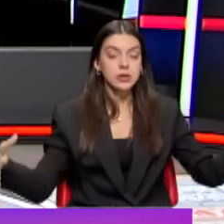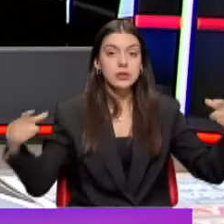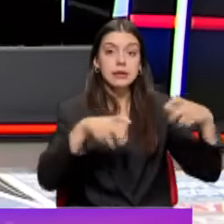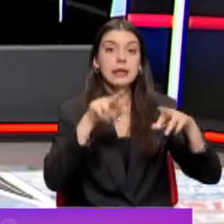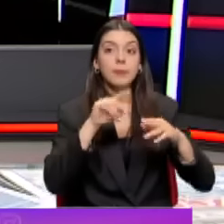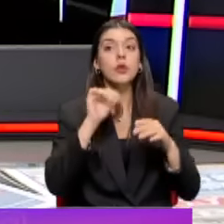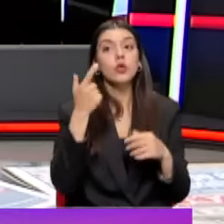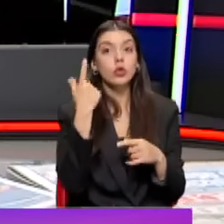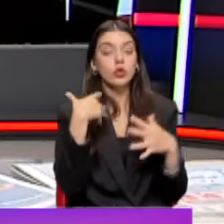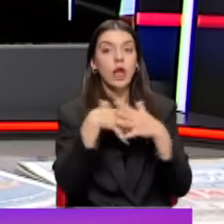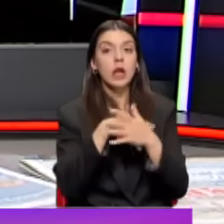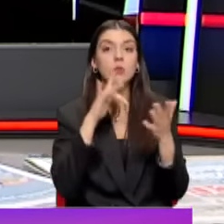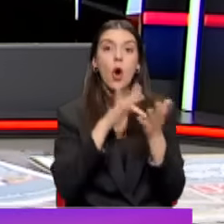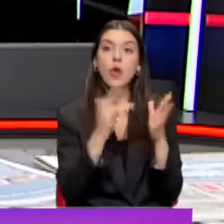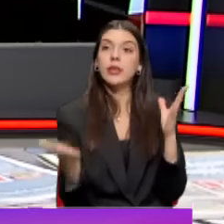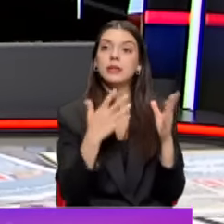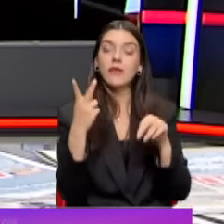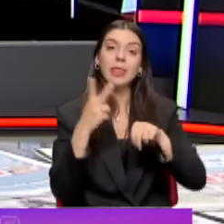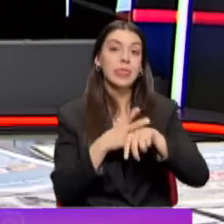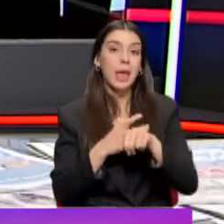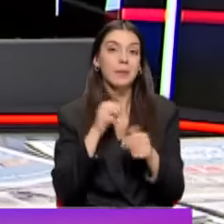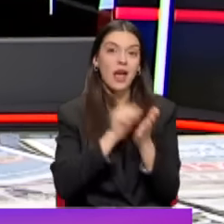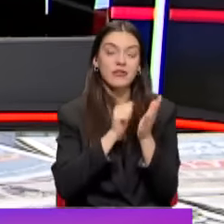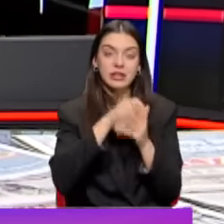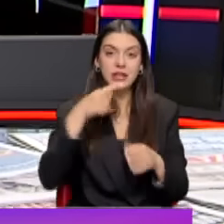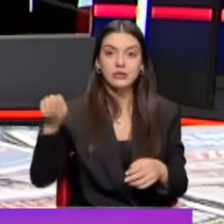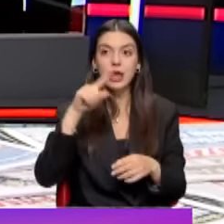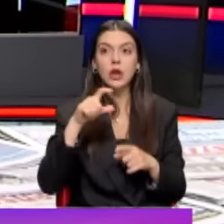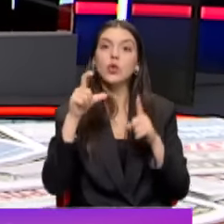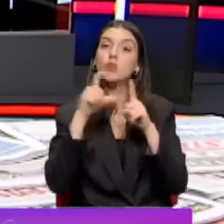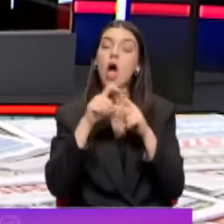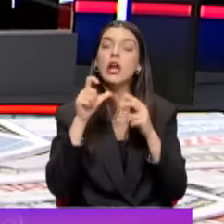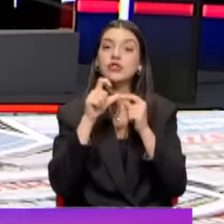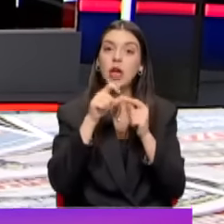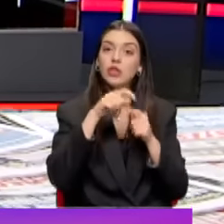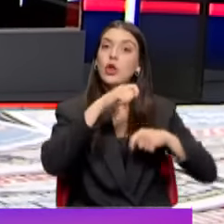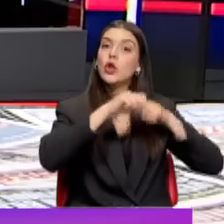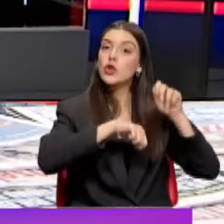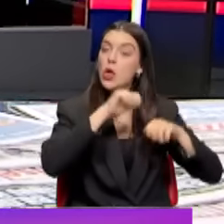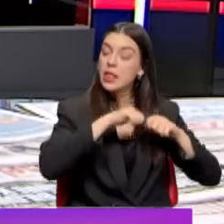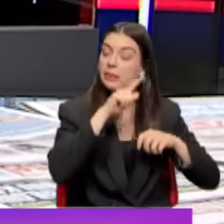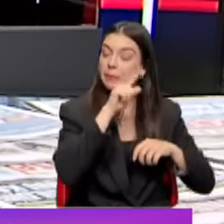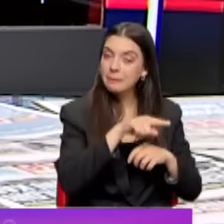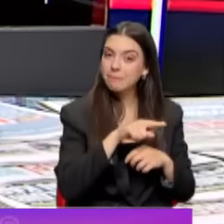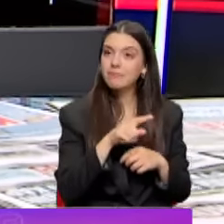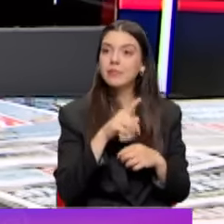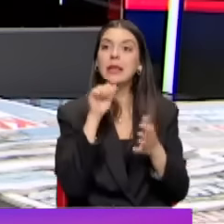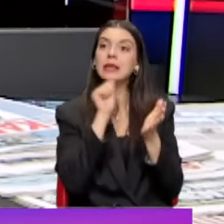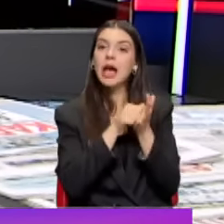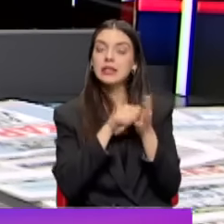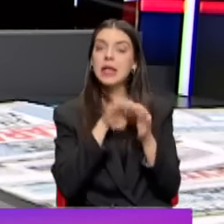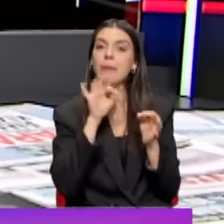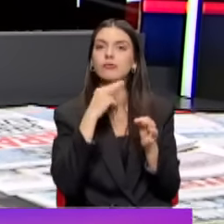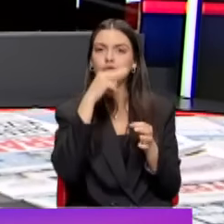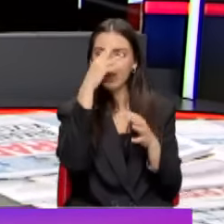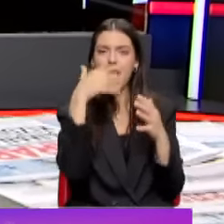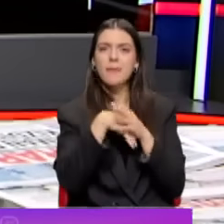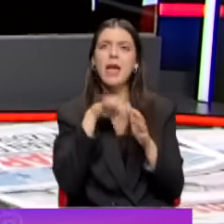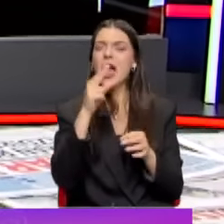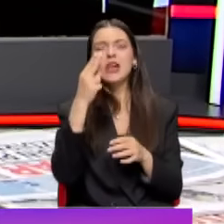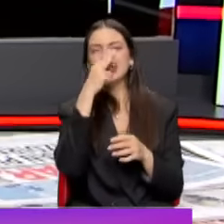akşam orta Sayfada bir araya gelen deneyimli gazeteciler Eee Doğan Şentürk'ün yönetimindeki gazetecilerin cuma akşamları alışkanlık